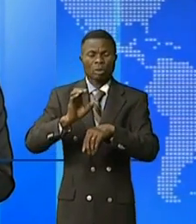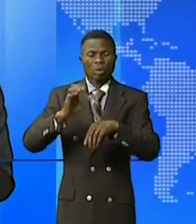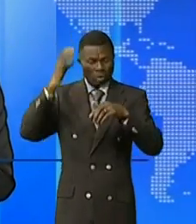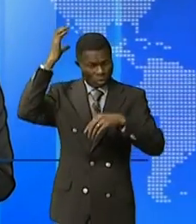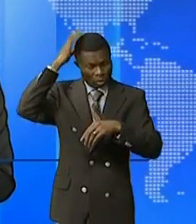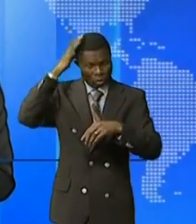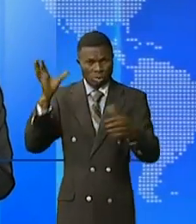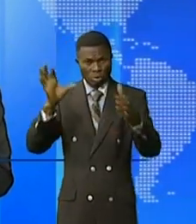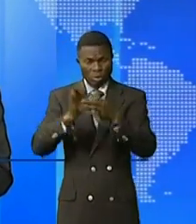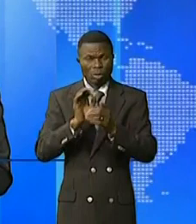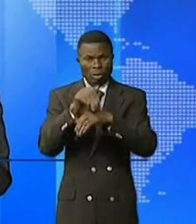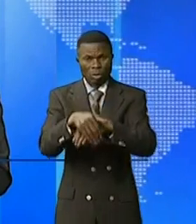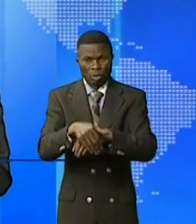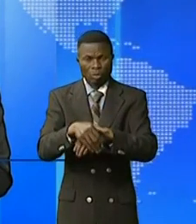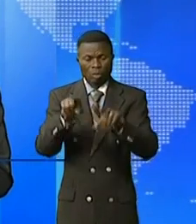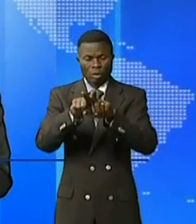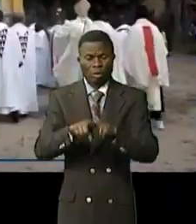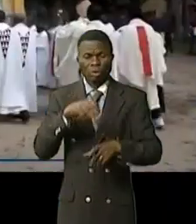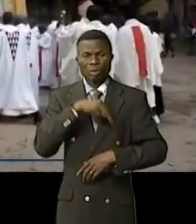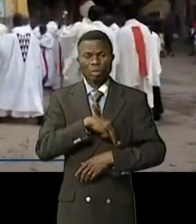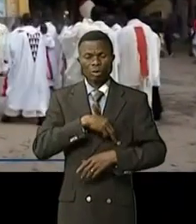communion, participation et mission. Regardez.